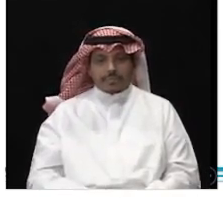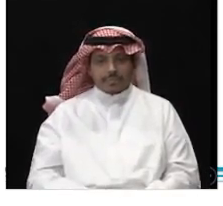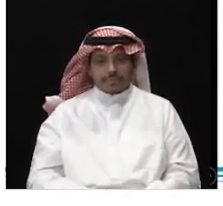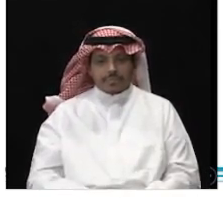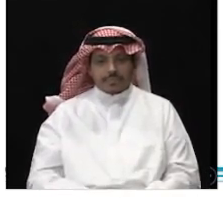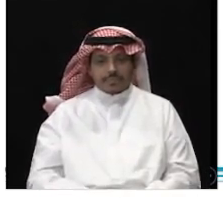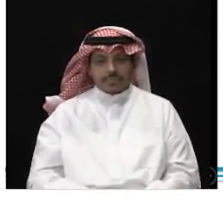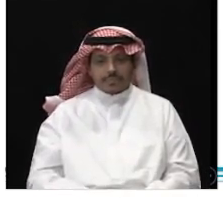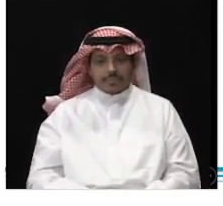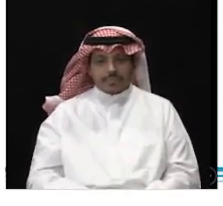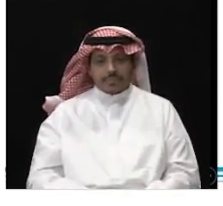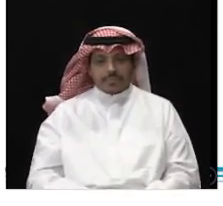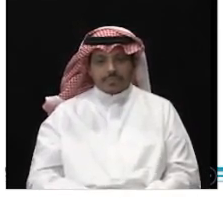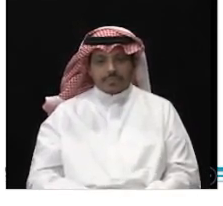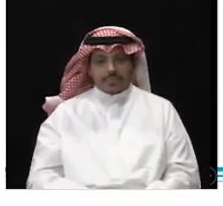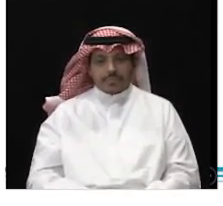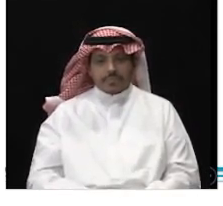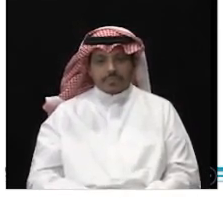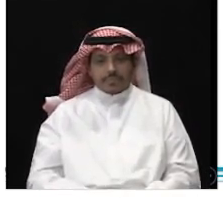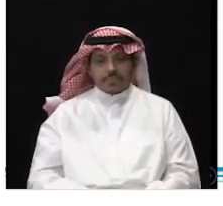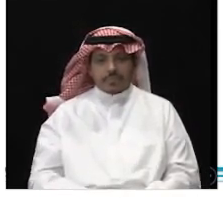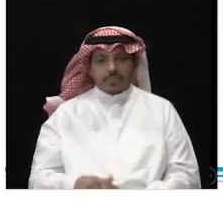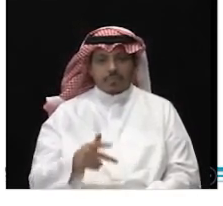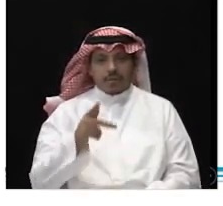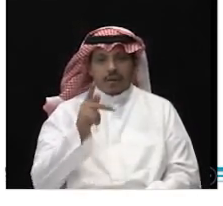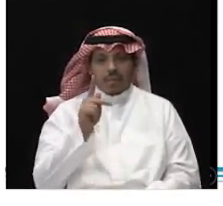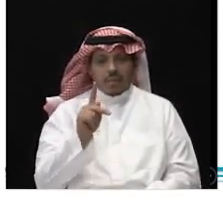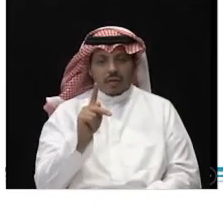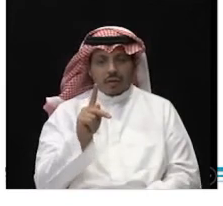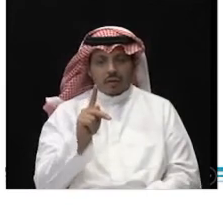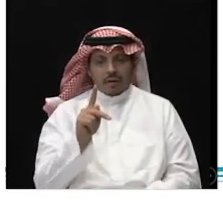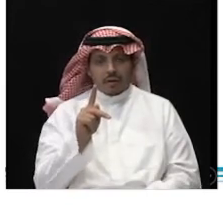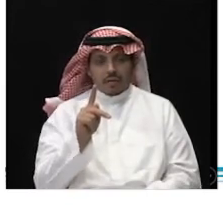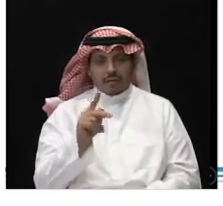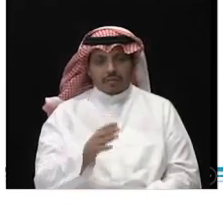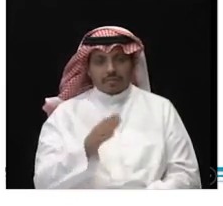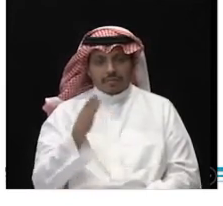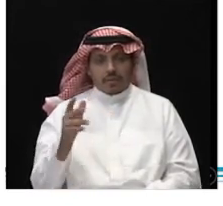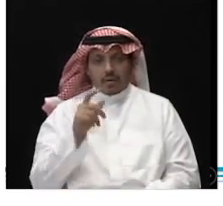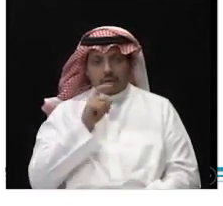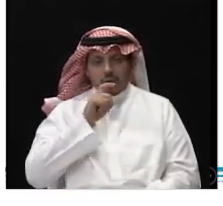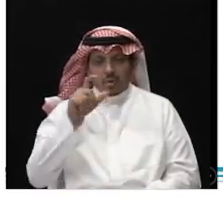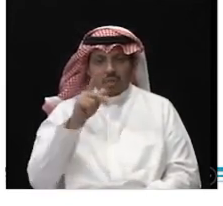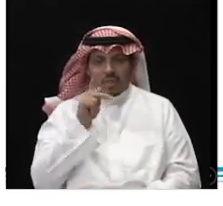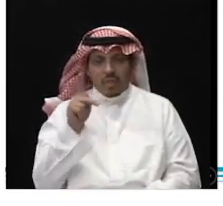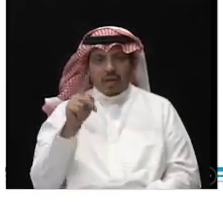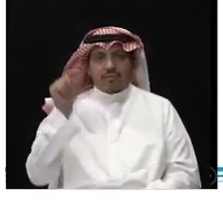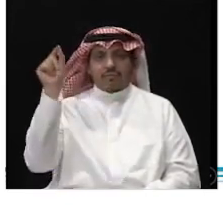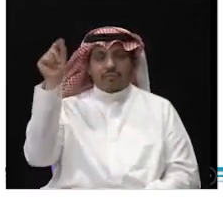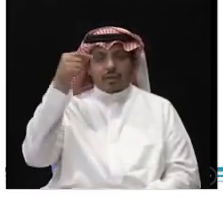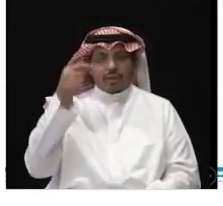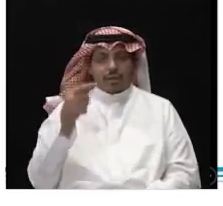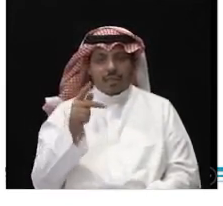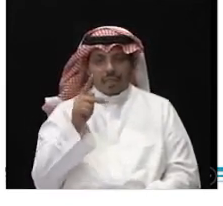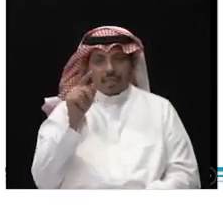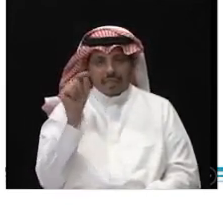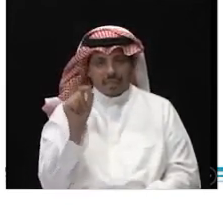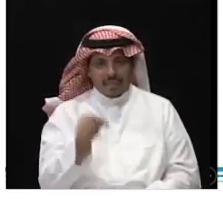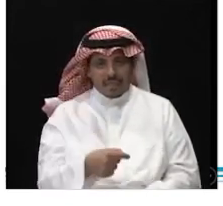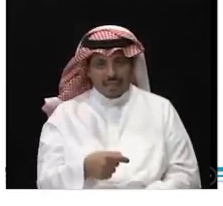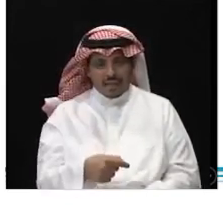جدا. الآن ننطلق إلى صوت الضاء مع الفتحة، ضاء ومع